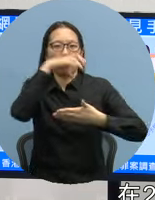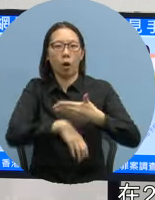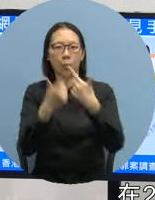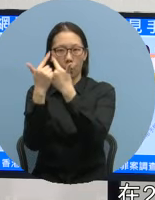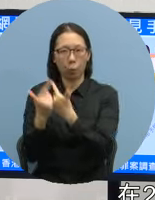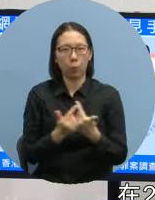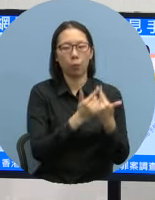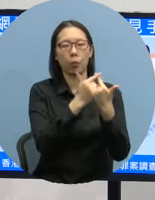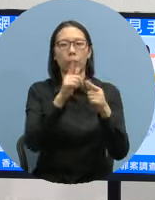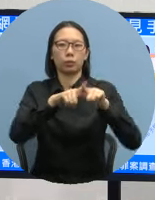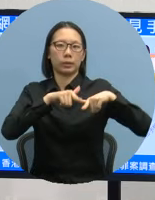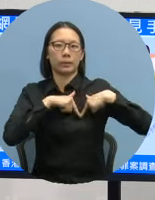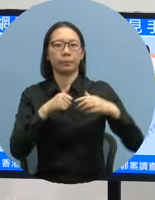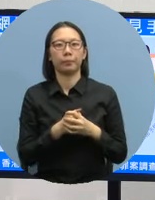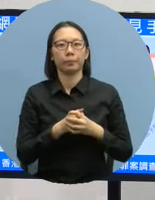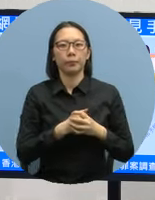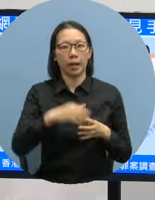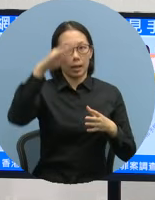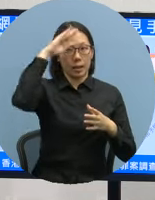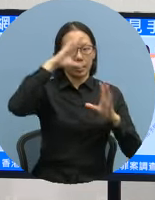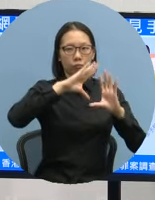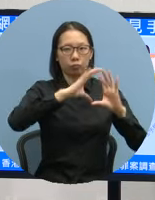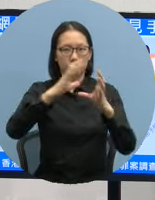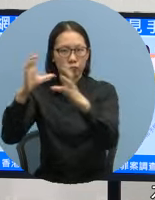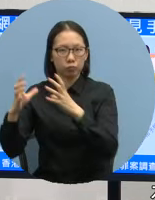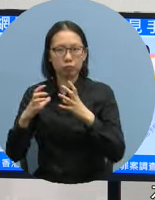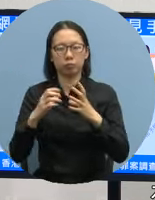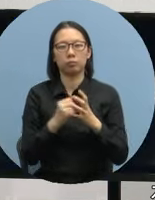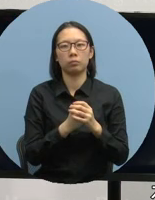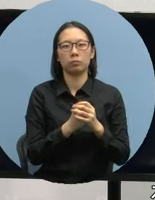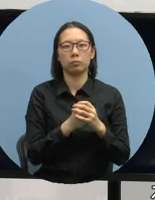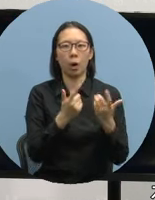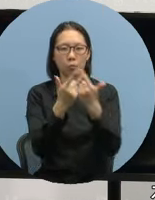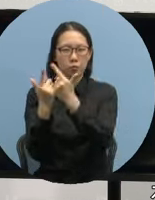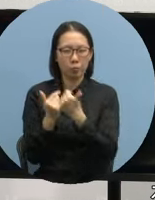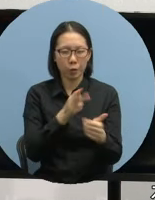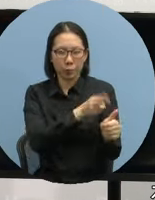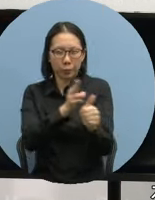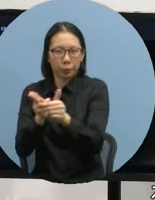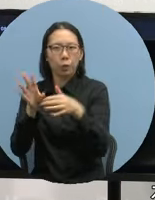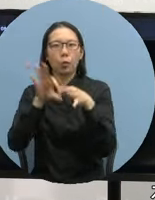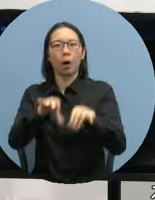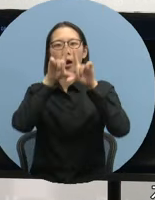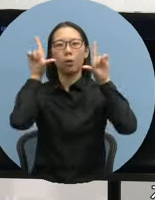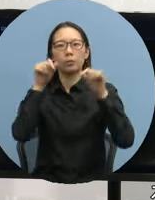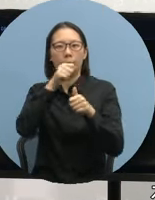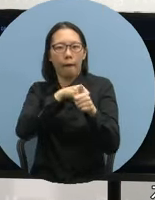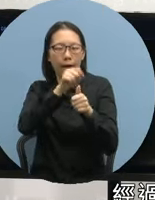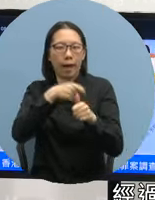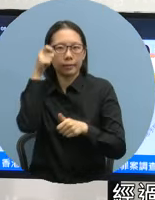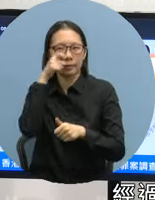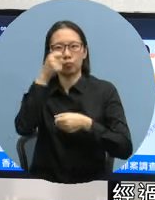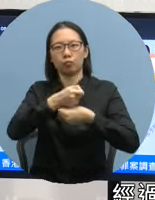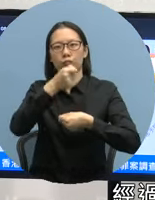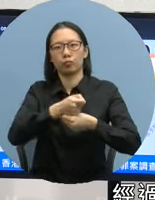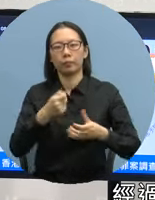揮中心，統籌警隊各個調查單位有關口罩騙案的調查工作。經